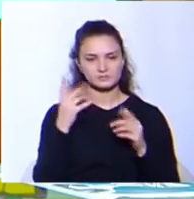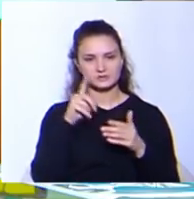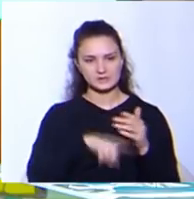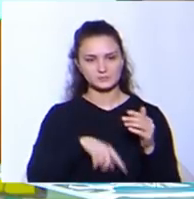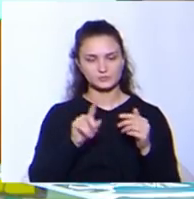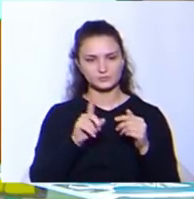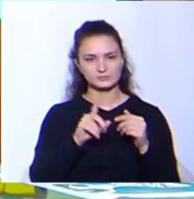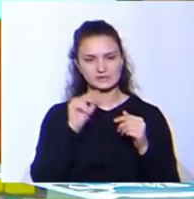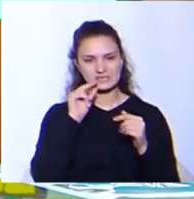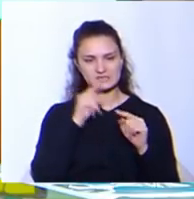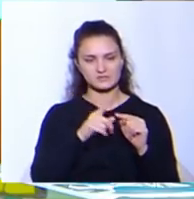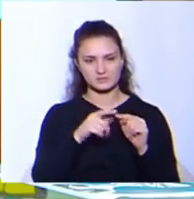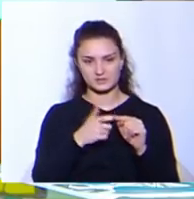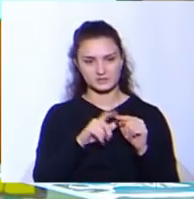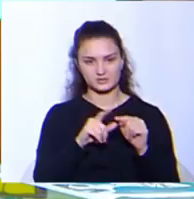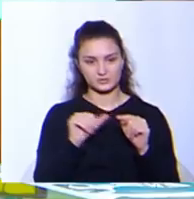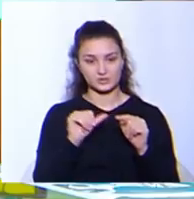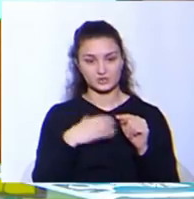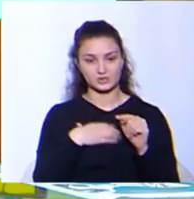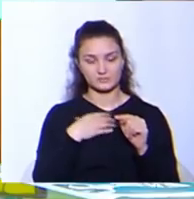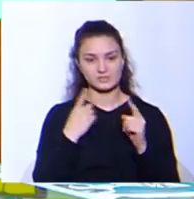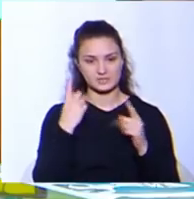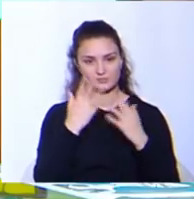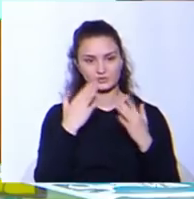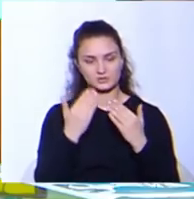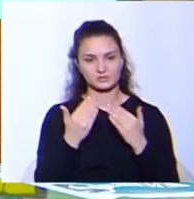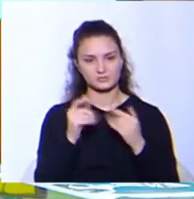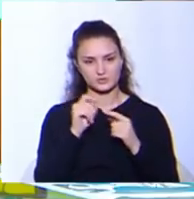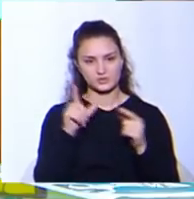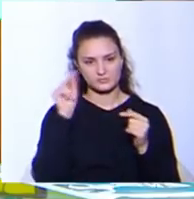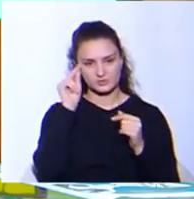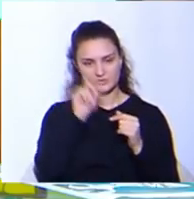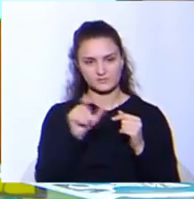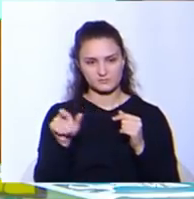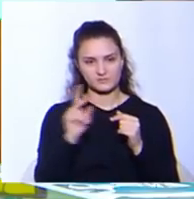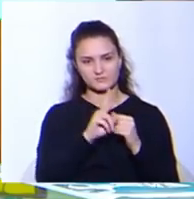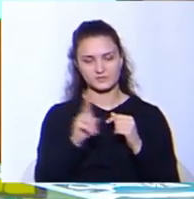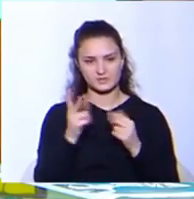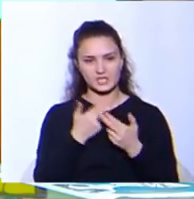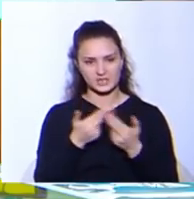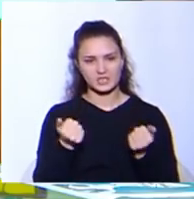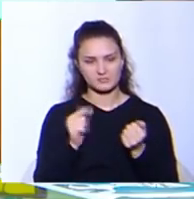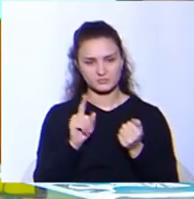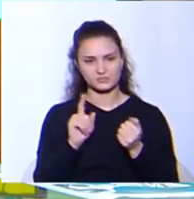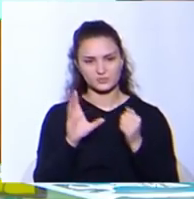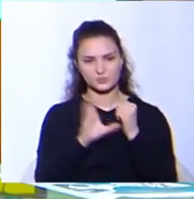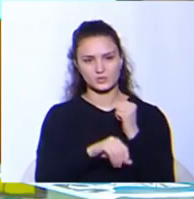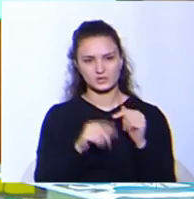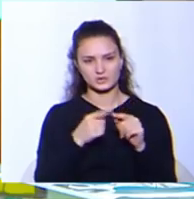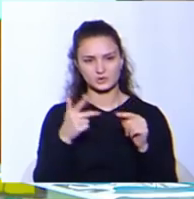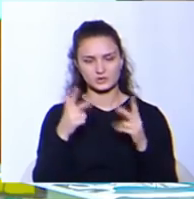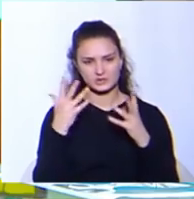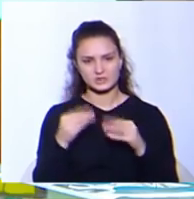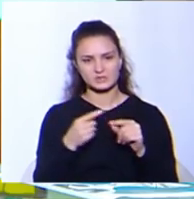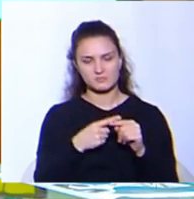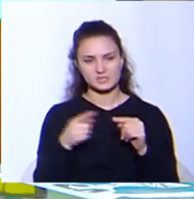რომ რიცხვები არის საკმაოდ დრამატული. წარმოგიდგენიათ მოსკოვის მოსწავლეები, რომლებიც აღიარებენ, რომ უკანასკნელი